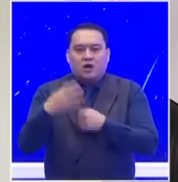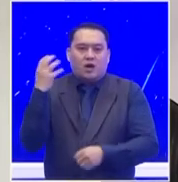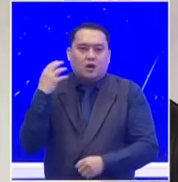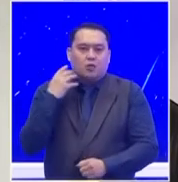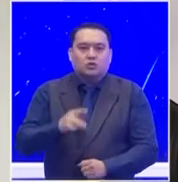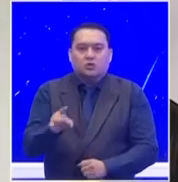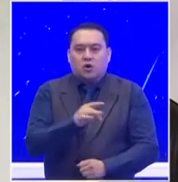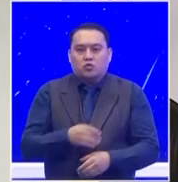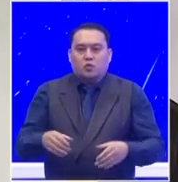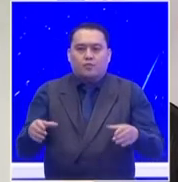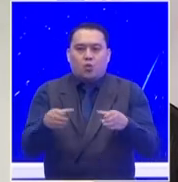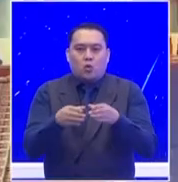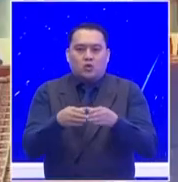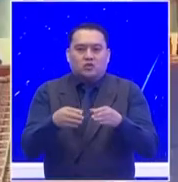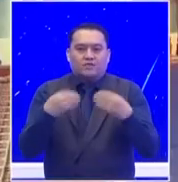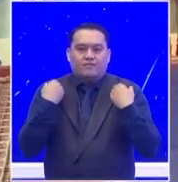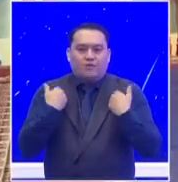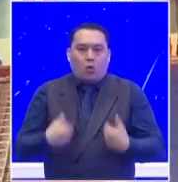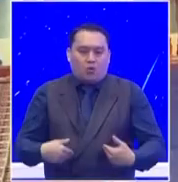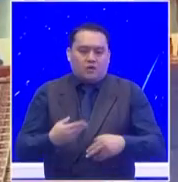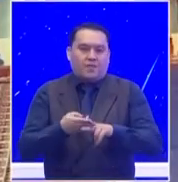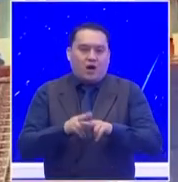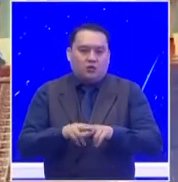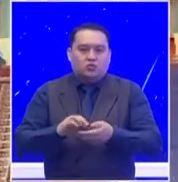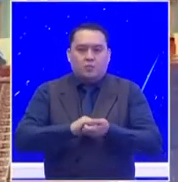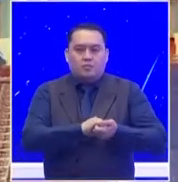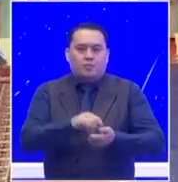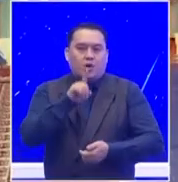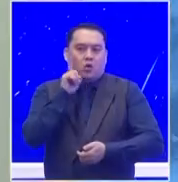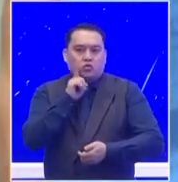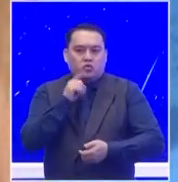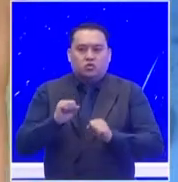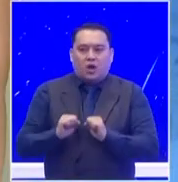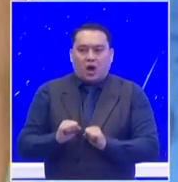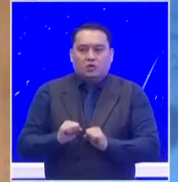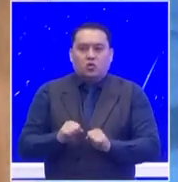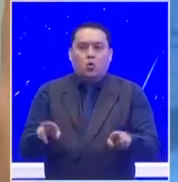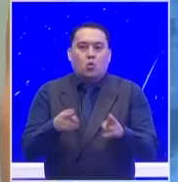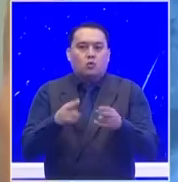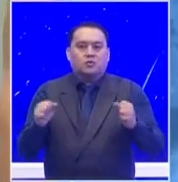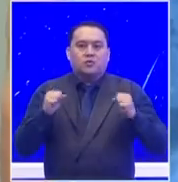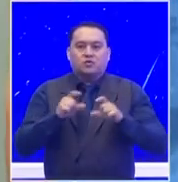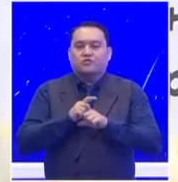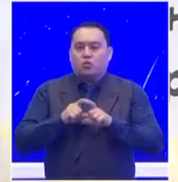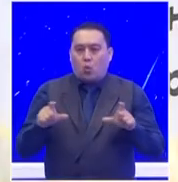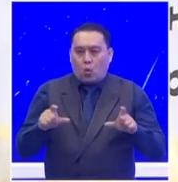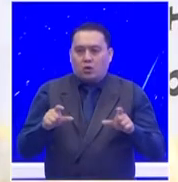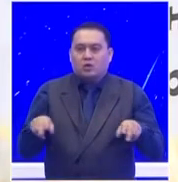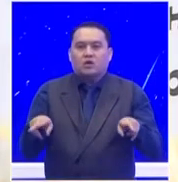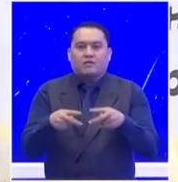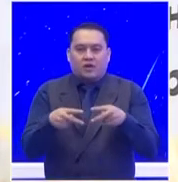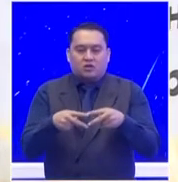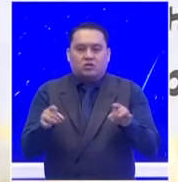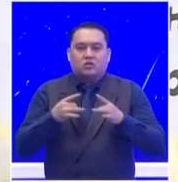Кирбулакского района собрались борцы вольного стиля с большими намерениями. Помимо малой родины, они защищают честь своих клубов и спортивных школ. Есть на кого равняться.